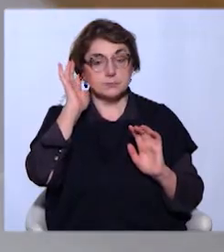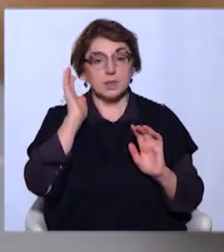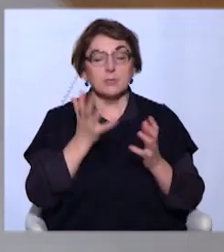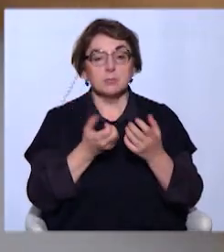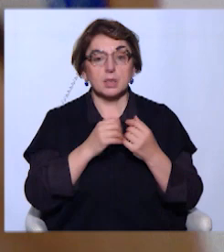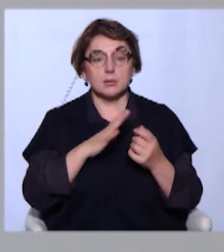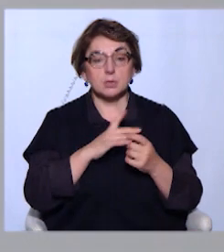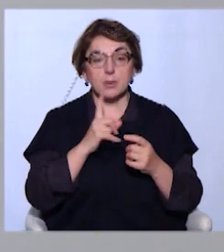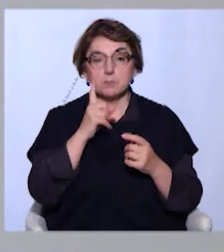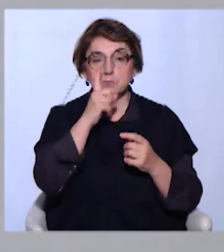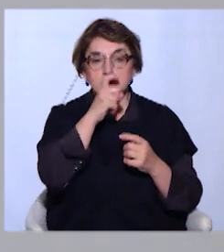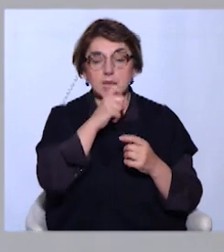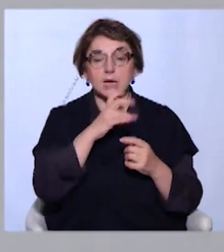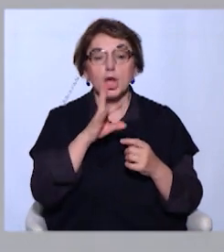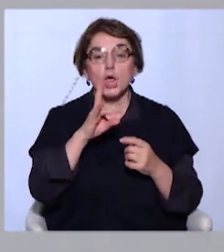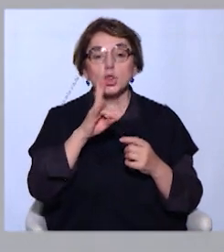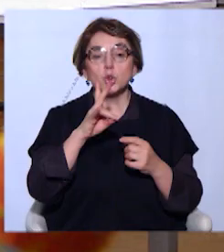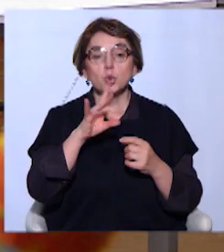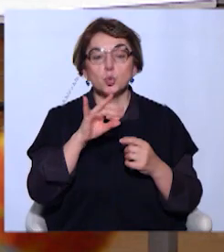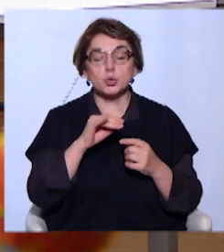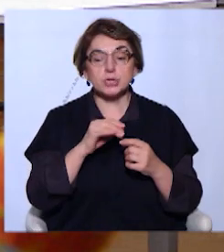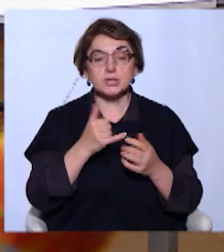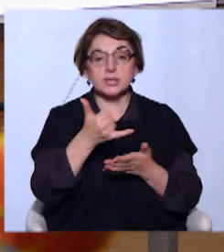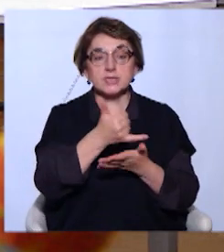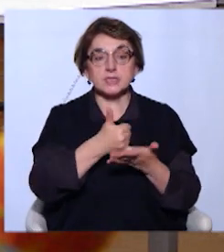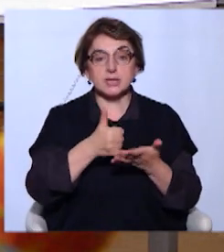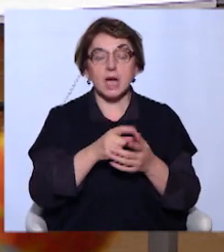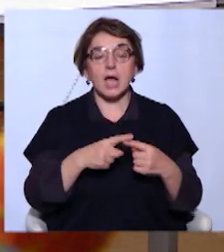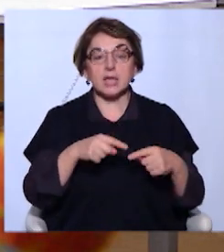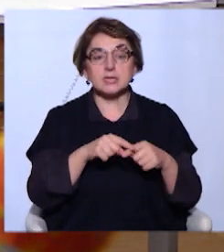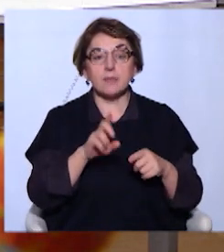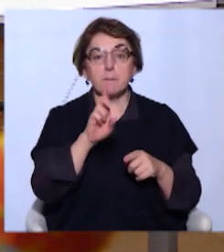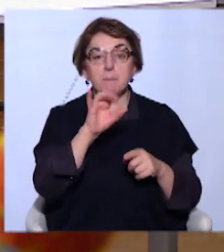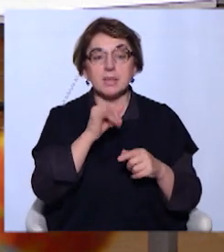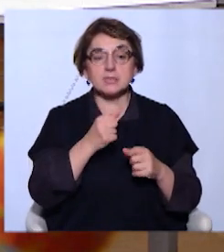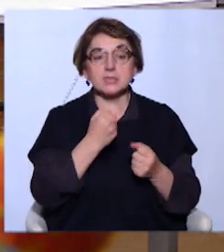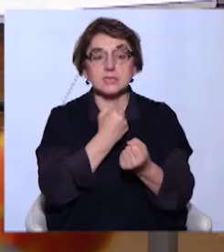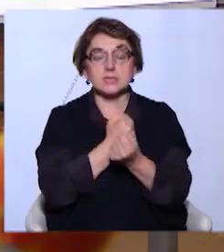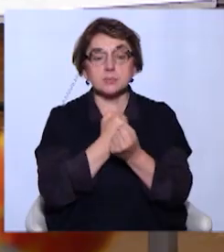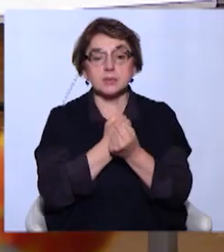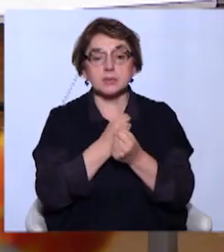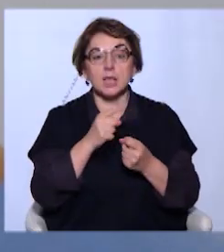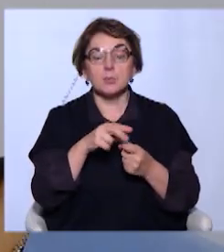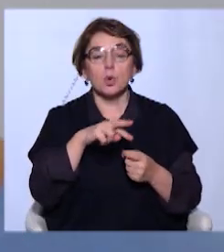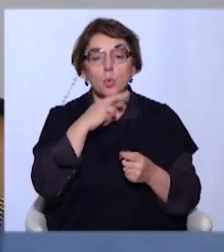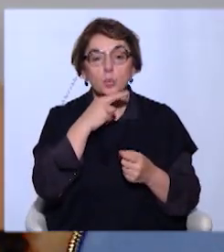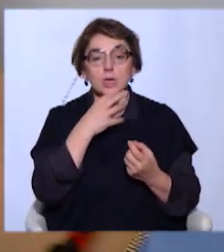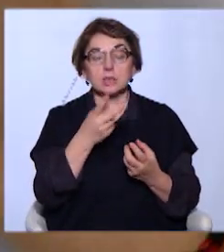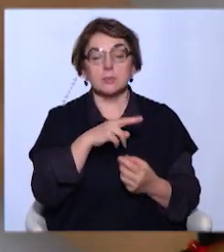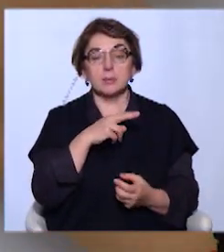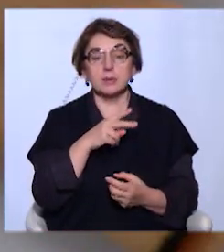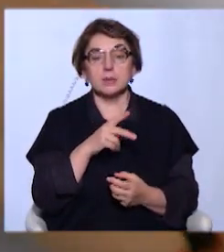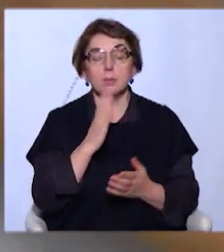C6H5CHO, მიღებული იქნა წარე ნუშის ზეთიდან. ასევე ბენზილის სპირტი, და მინდა